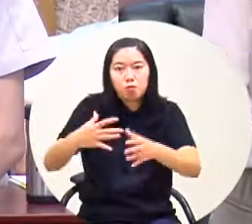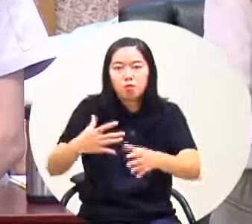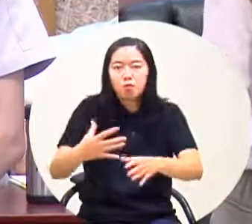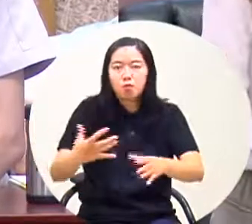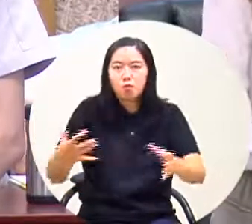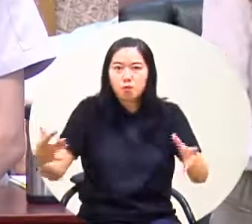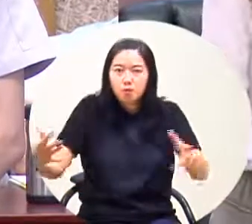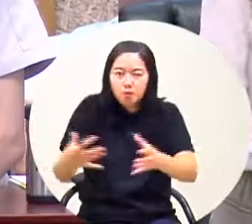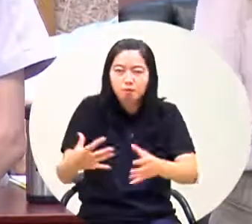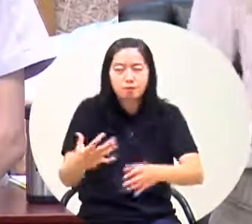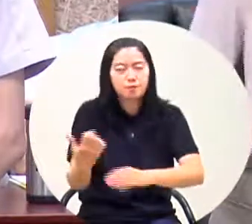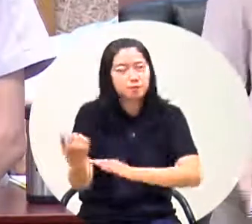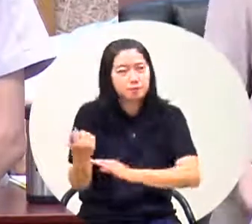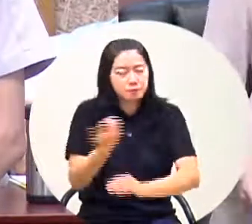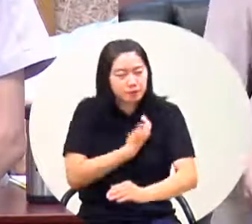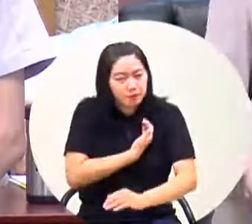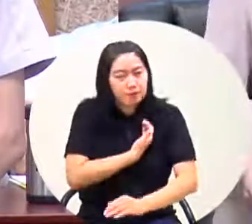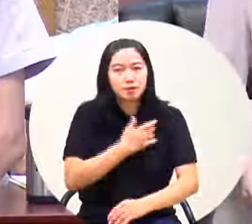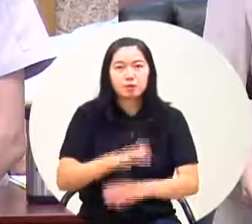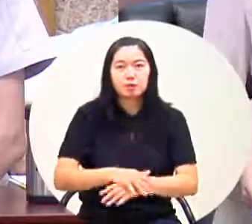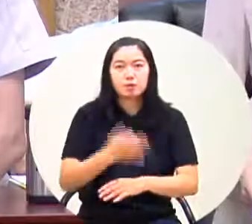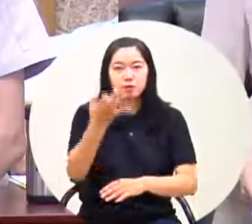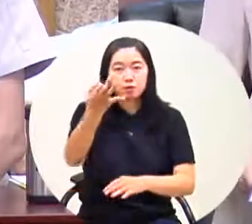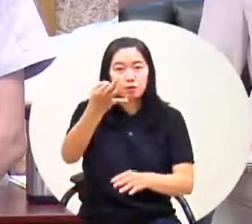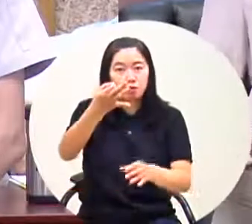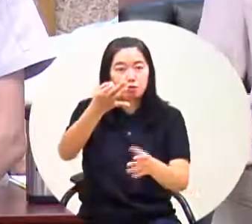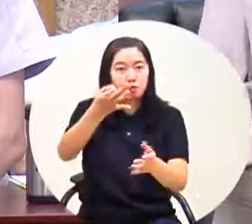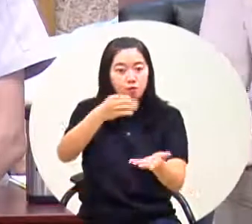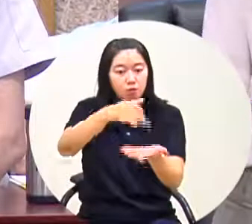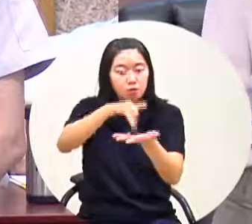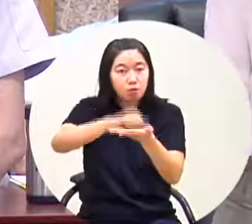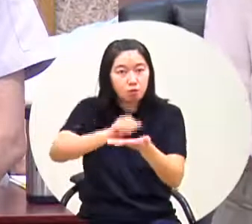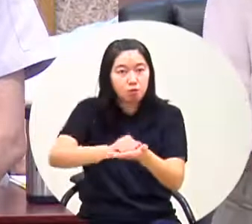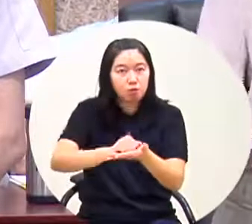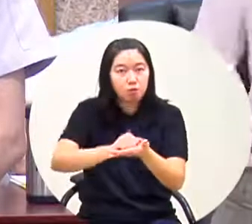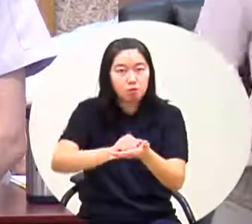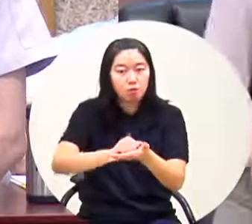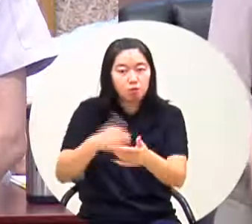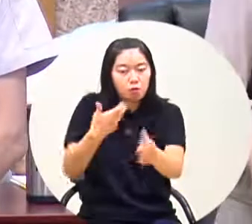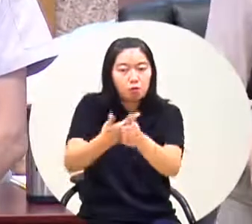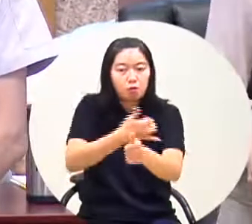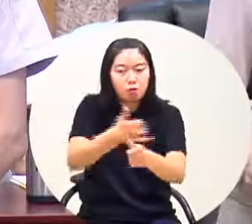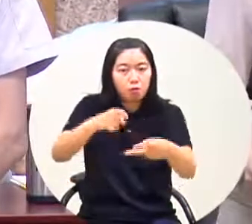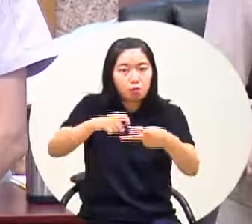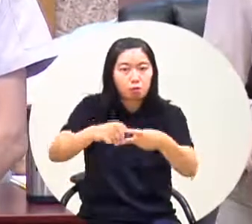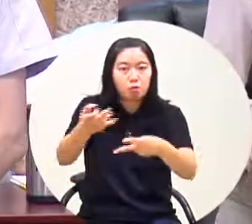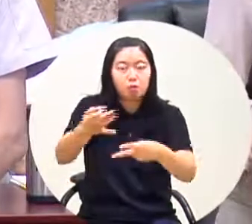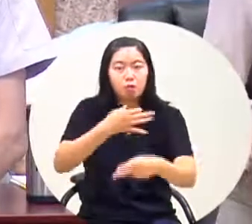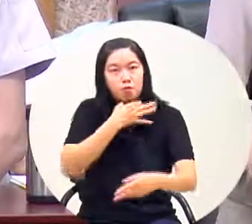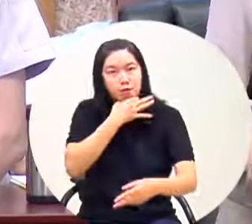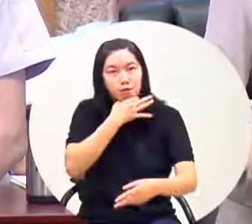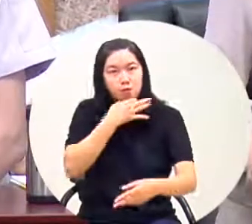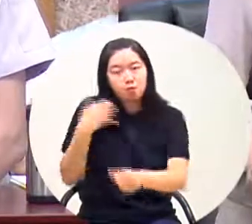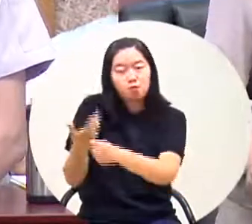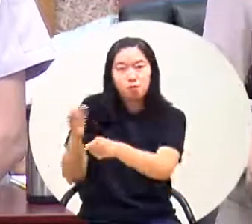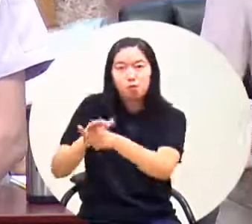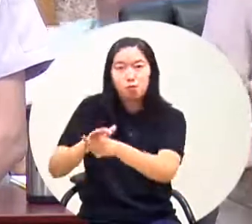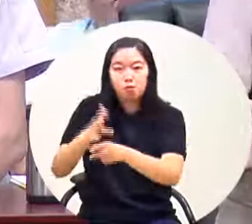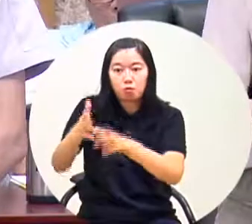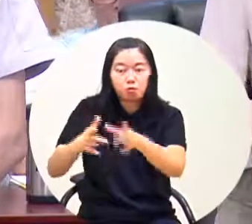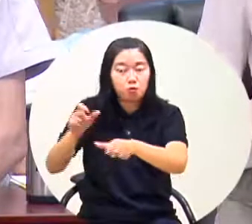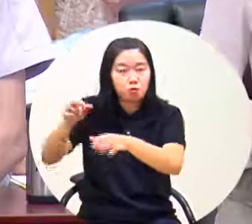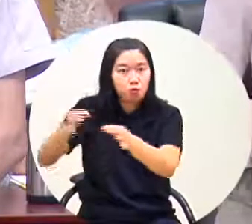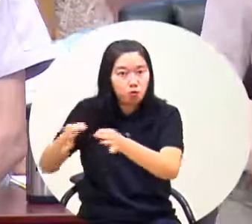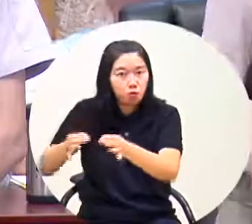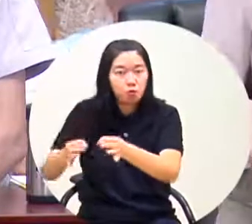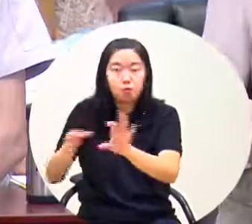你编不出钱来给员工加班费，把这个预算编出来补贴给厂商，那没有关系，